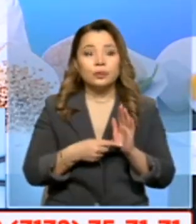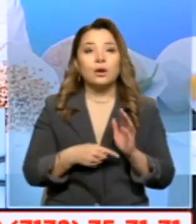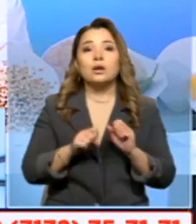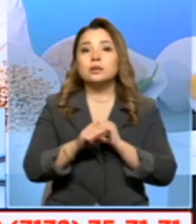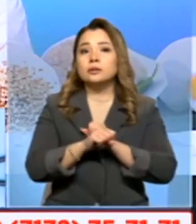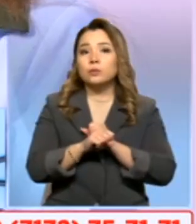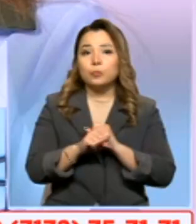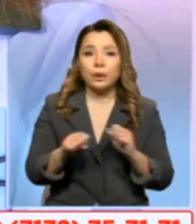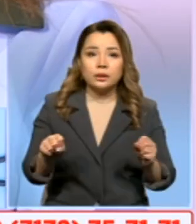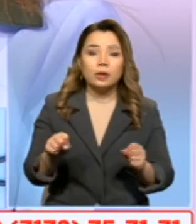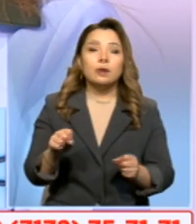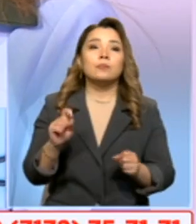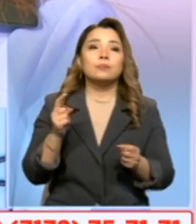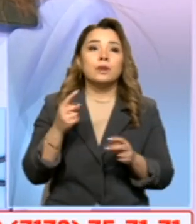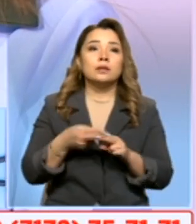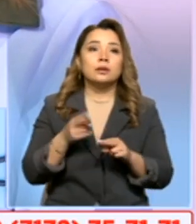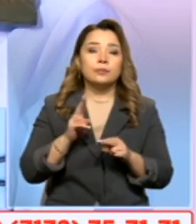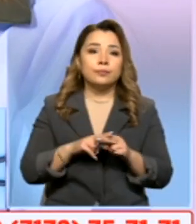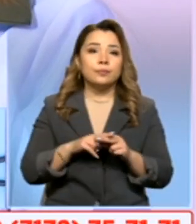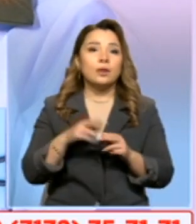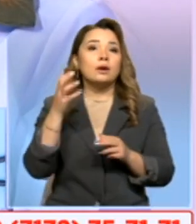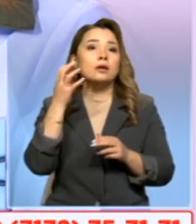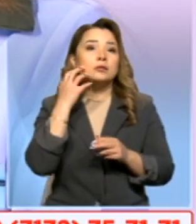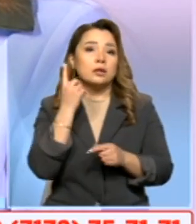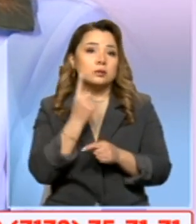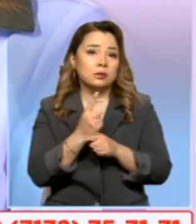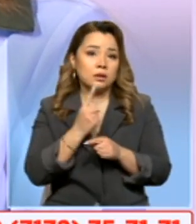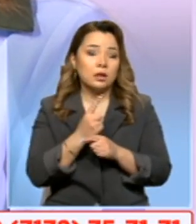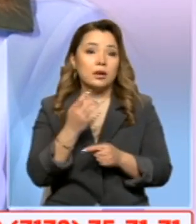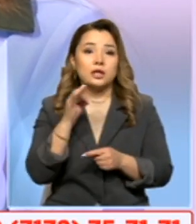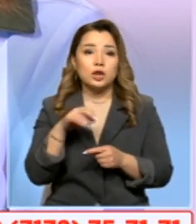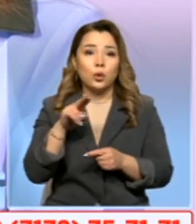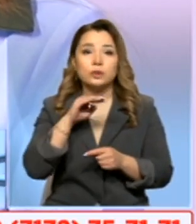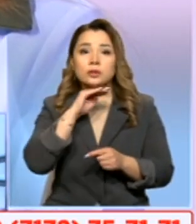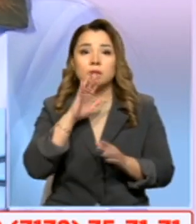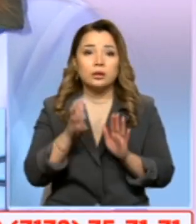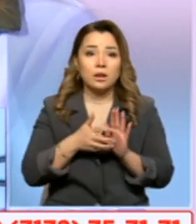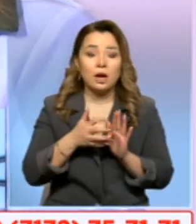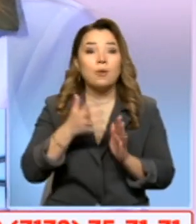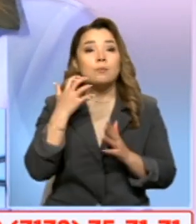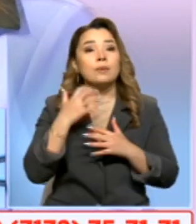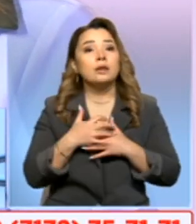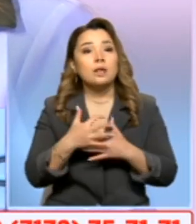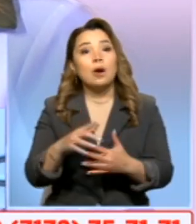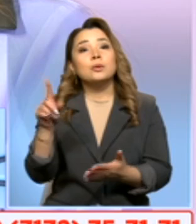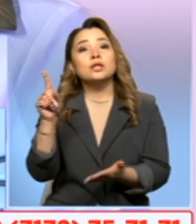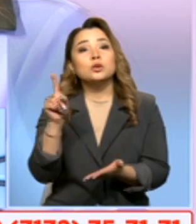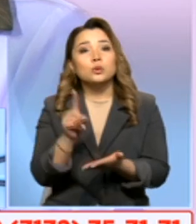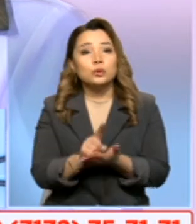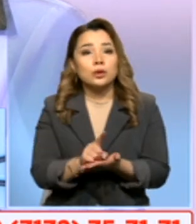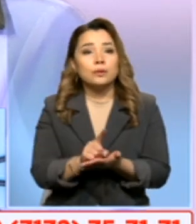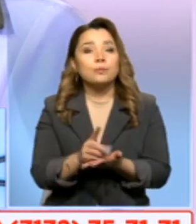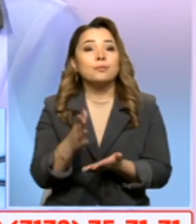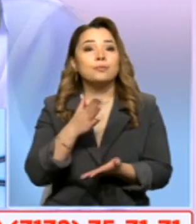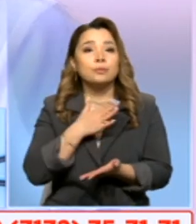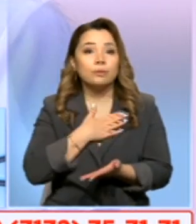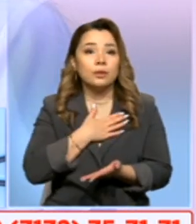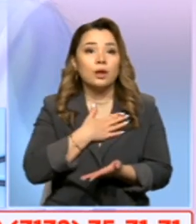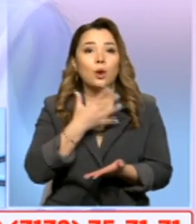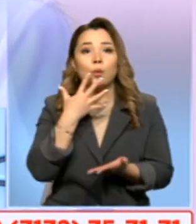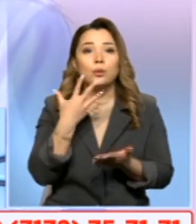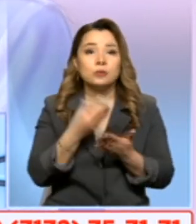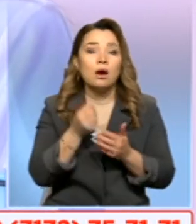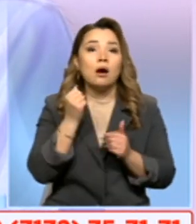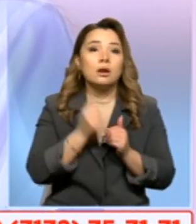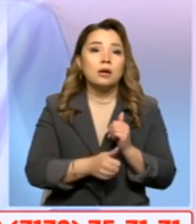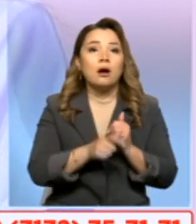әрине болмайды. Неге десеңіз, себебі мынау жүктілік кезінде міндетті түрде біз өзінің,